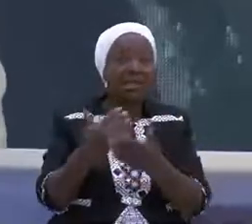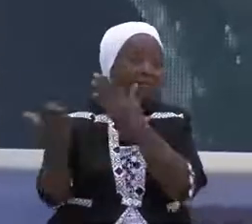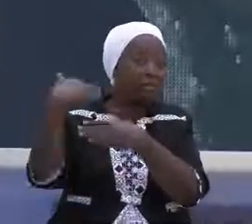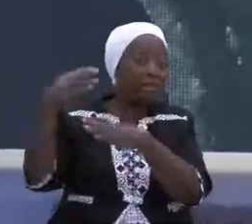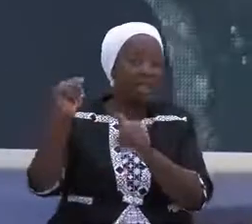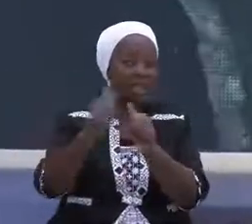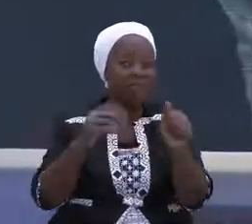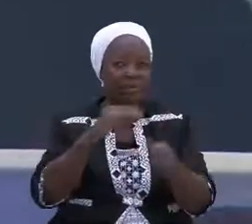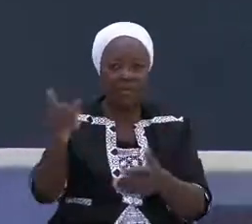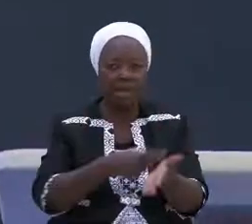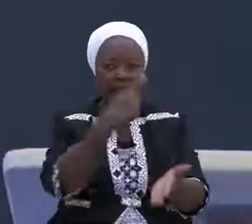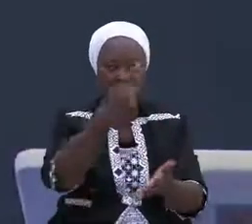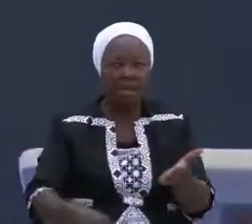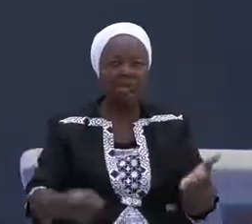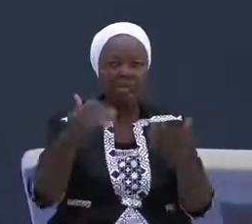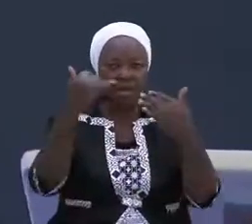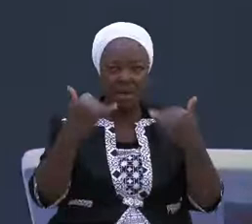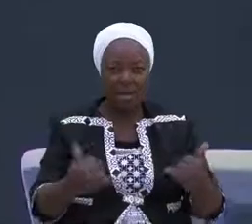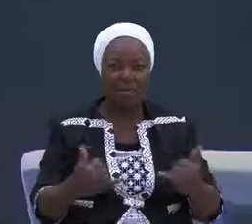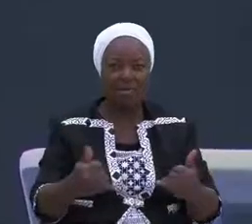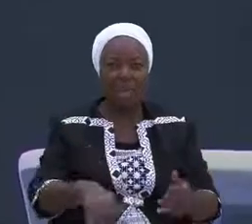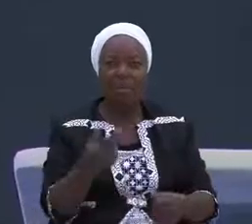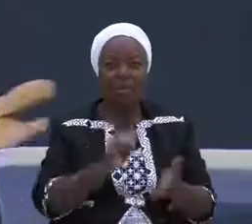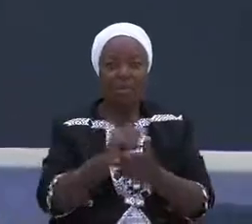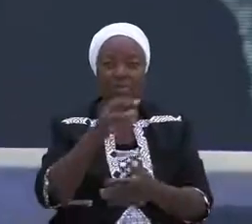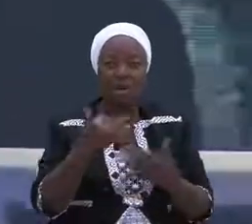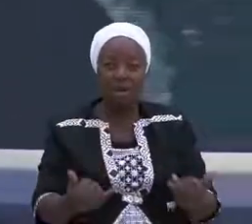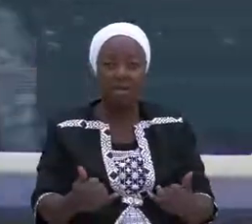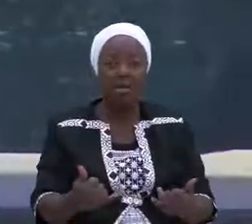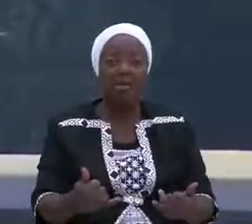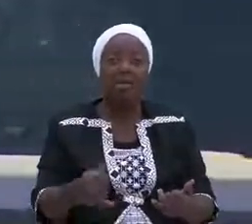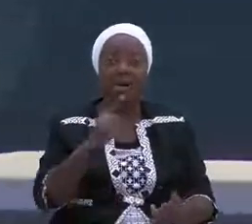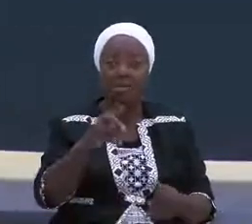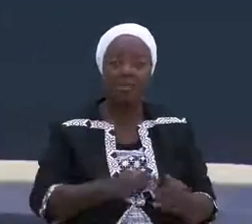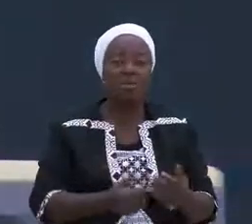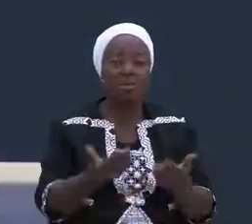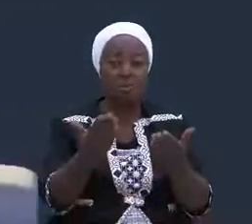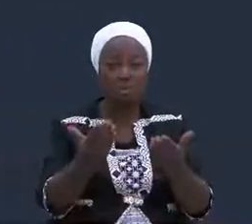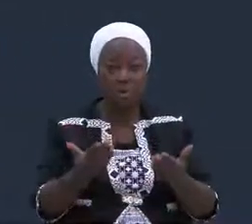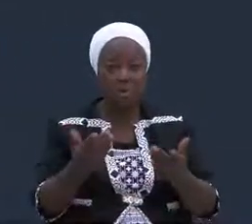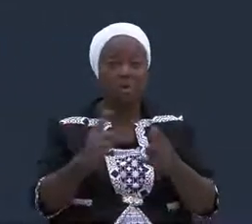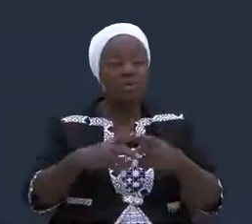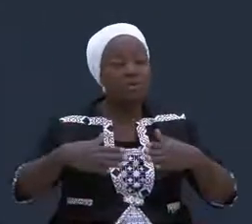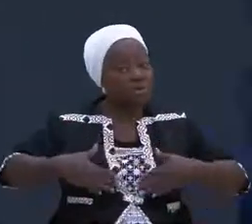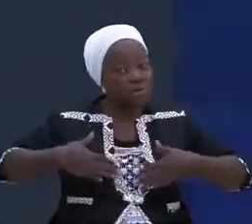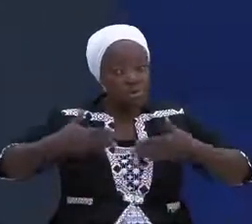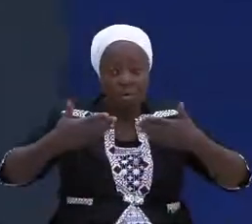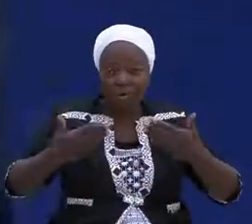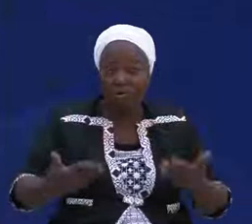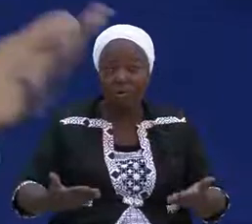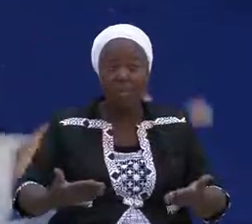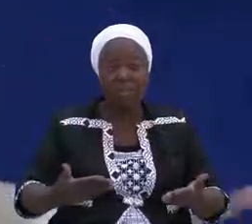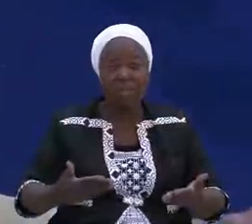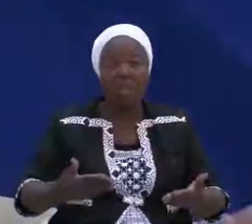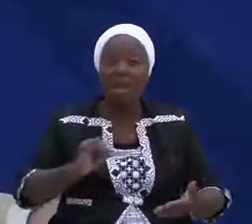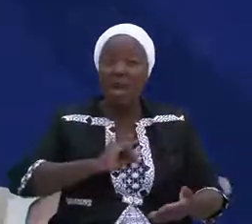tout soit annulé maintenant, partout où tu es, et tu es prêt à confesser, je suis